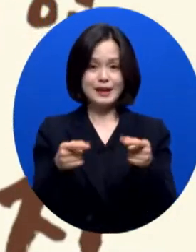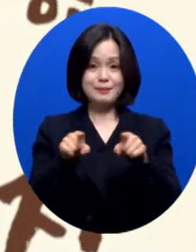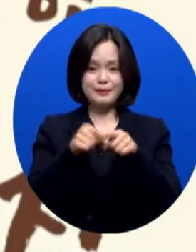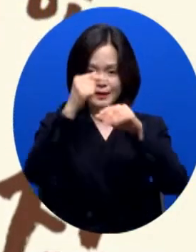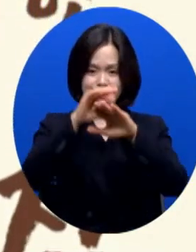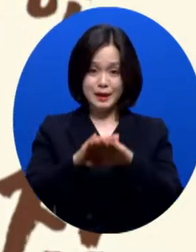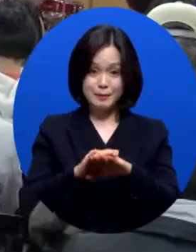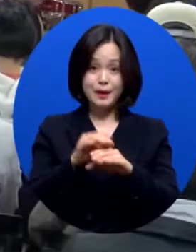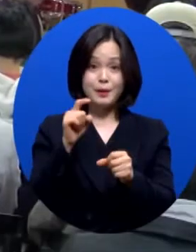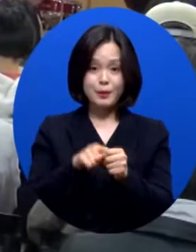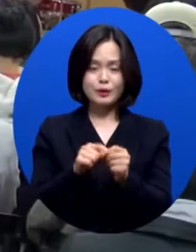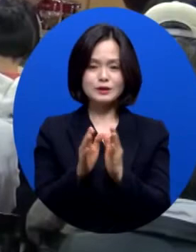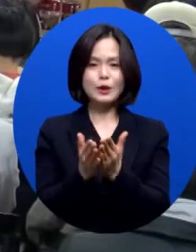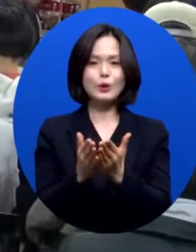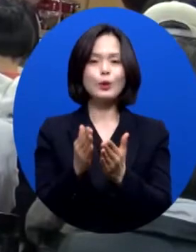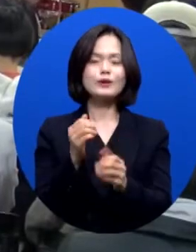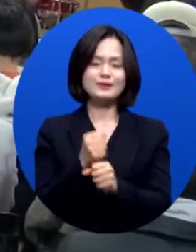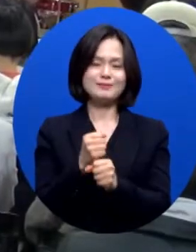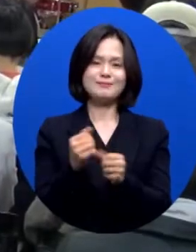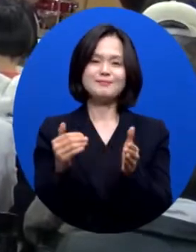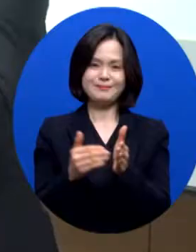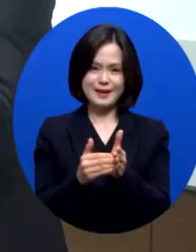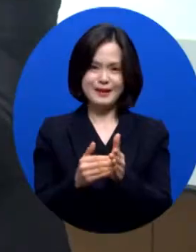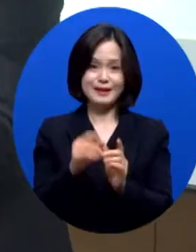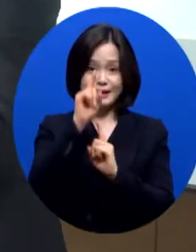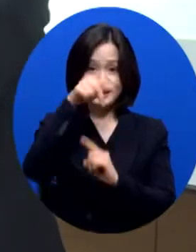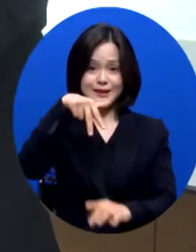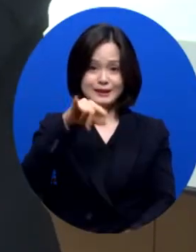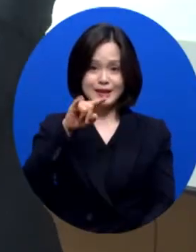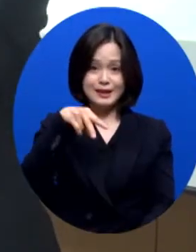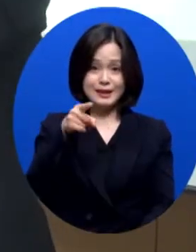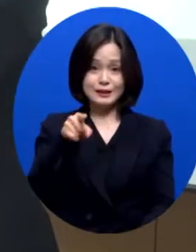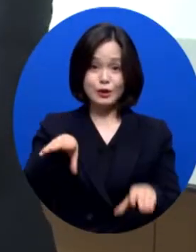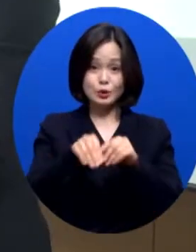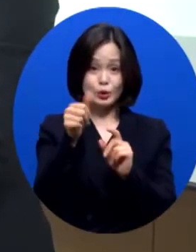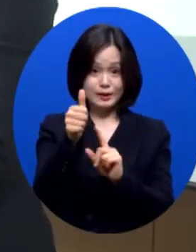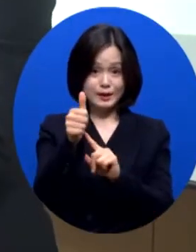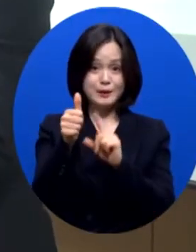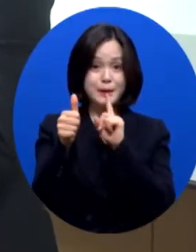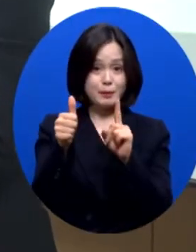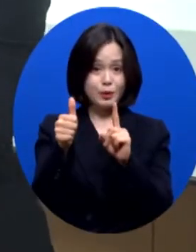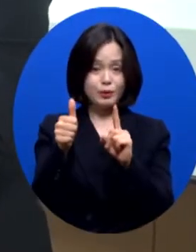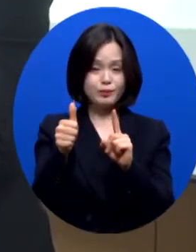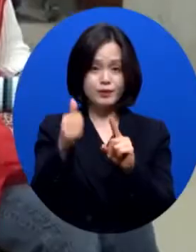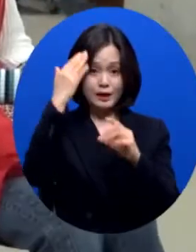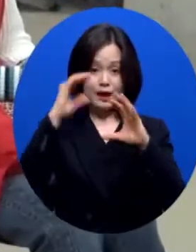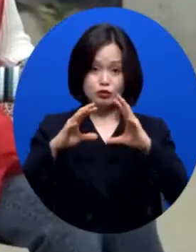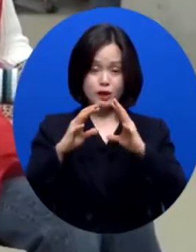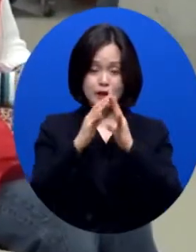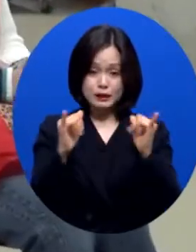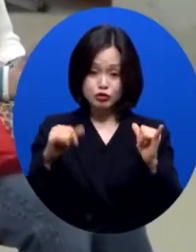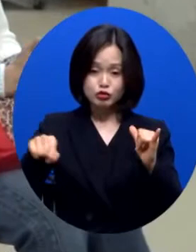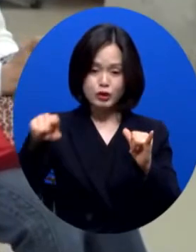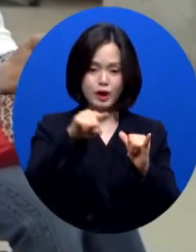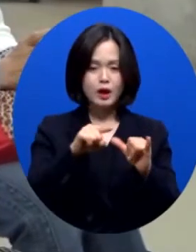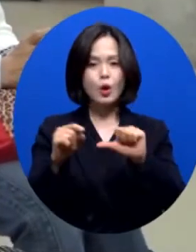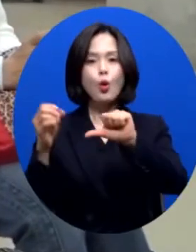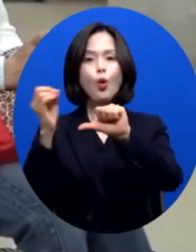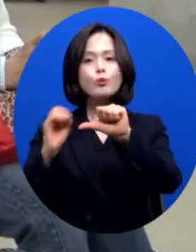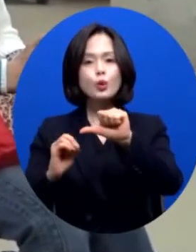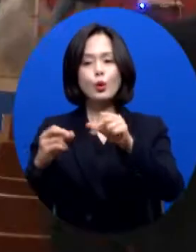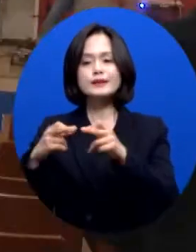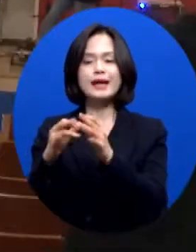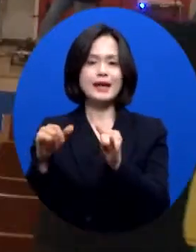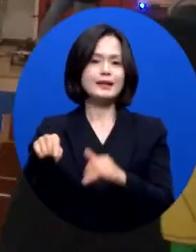발간했습니다 세계 밀알 연합 이제서 총재는 통계에 따르면 장애인은 전체 인구의 5% 가 넘는다 며